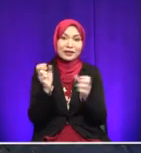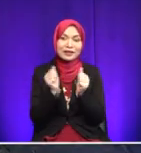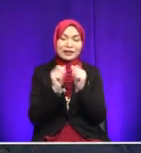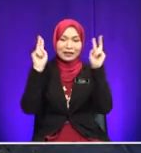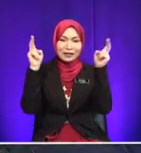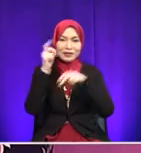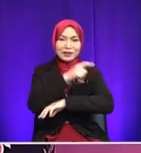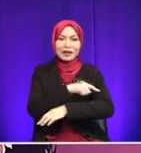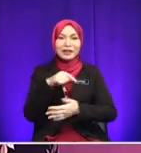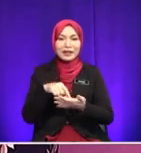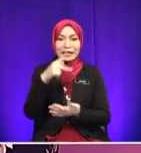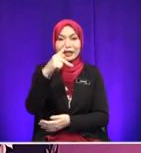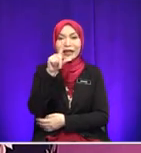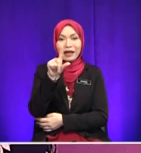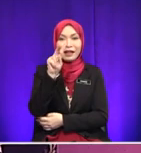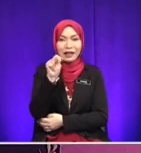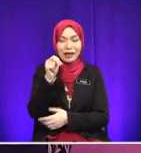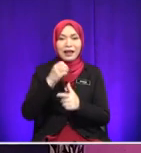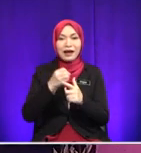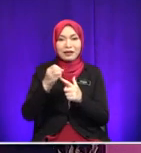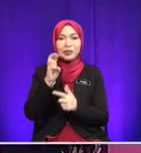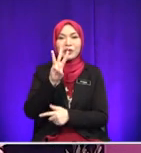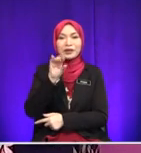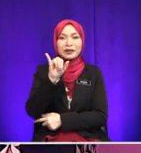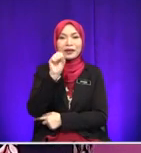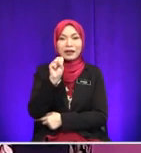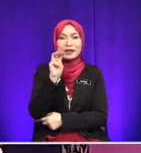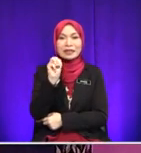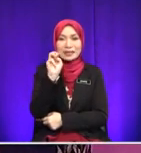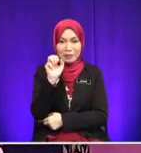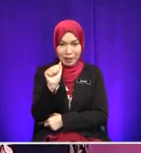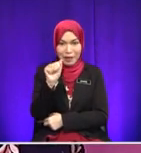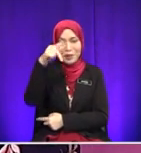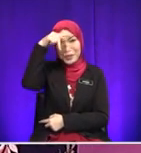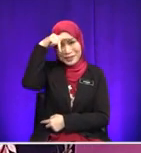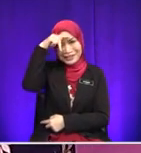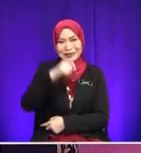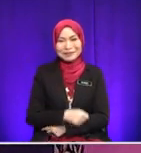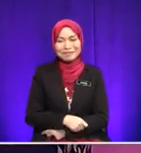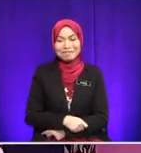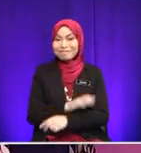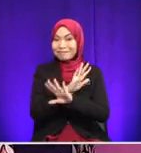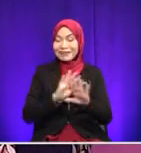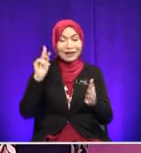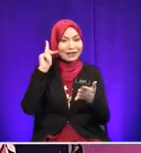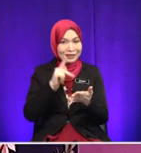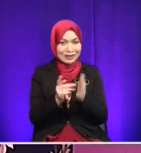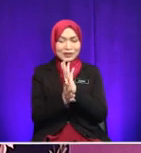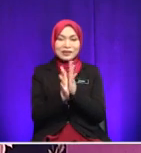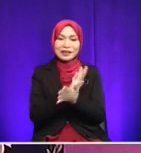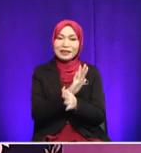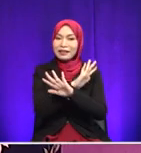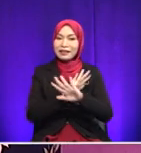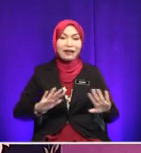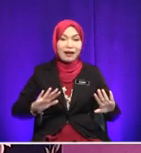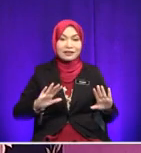Negeri atau lebih dikenali dengan Wisma Putra. Apapun tak kenal maka tak cinta Wisma Putra. Jadi kita kena